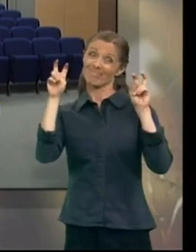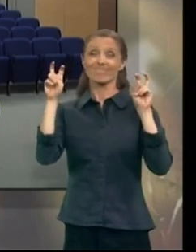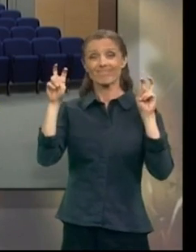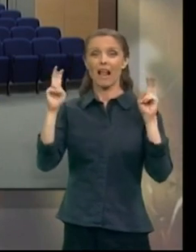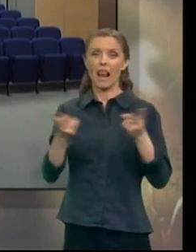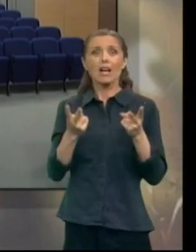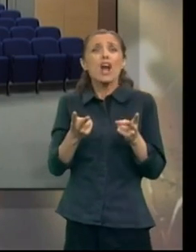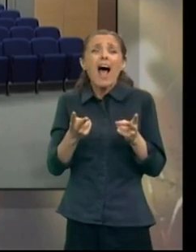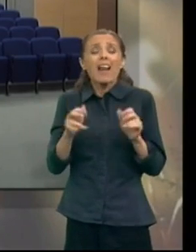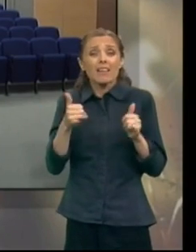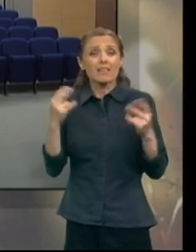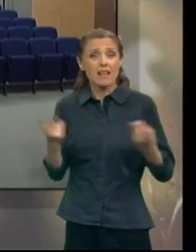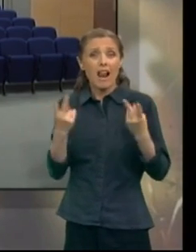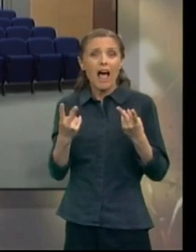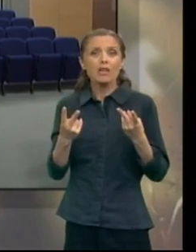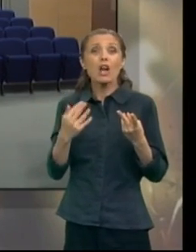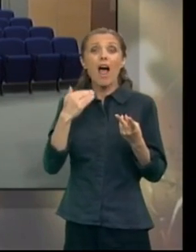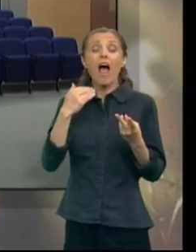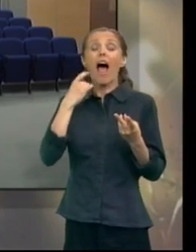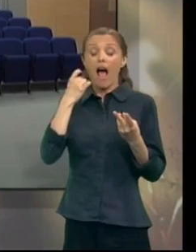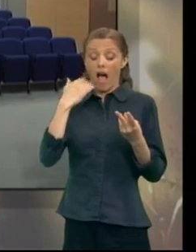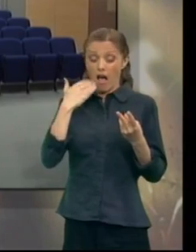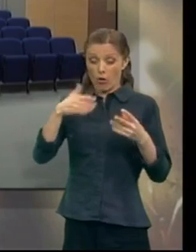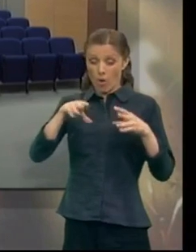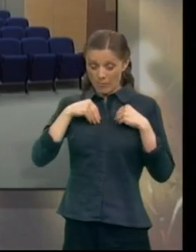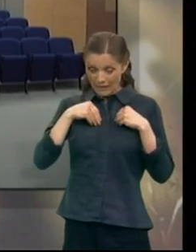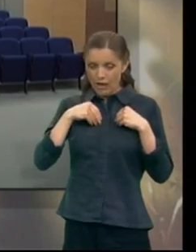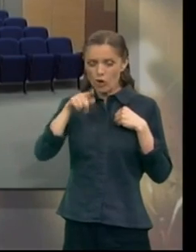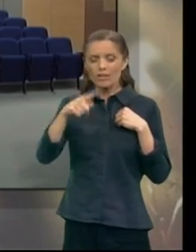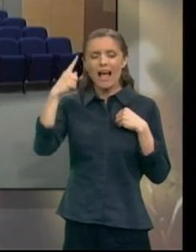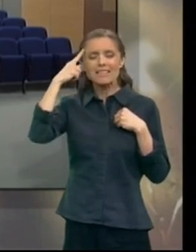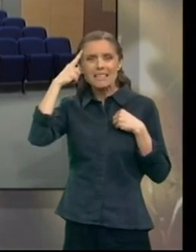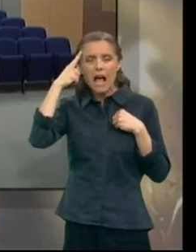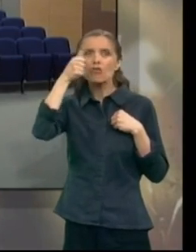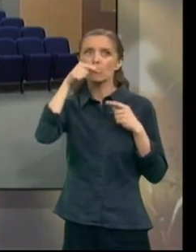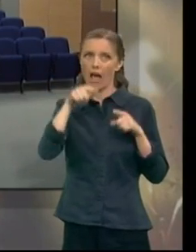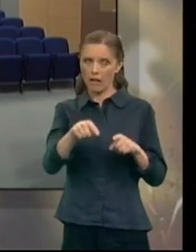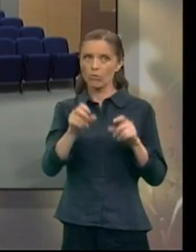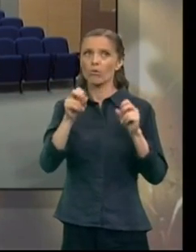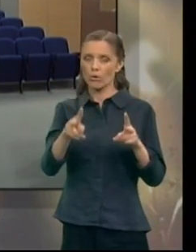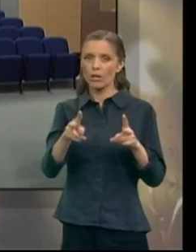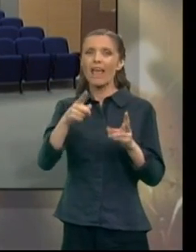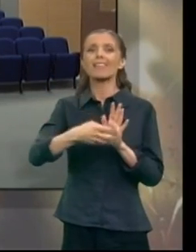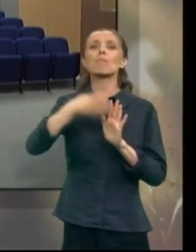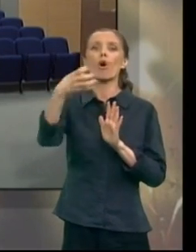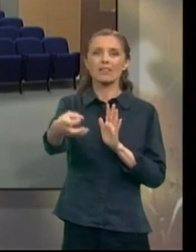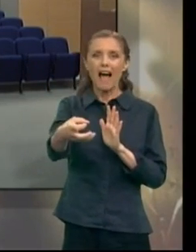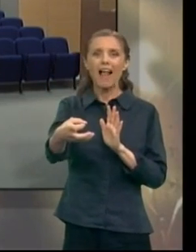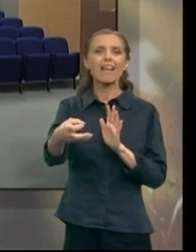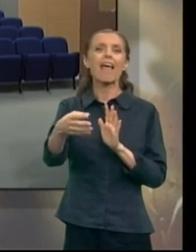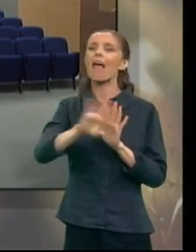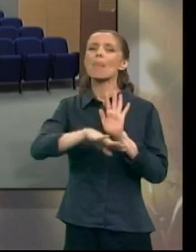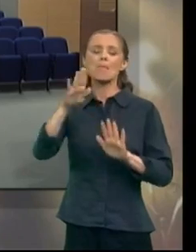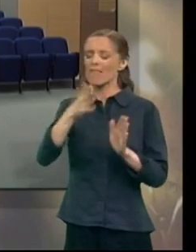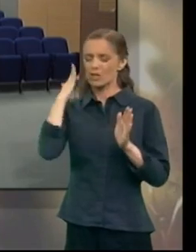sad svakako lakše. Vi onda tačno znate o čemu se radi, idete dalje, znači preskačete onu granicu